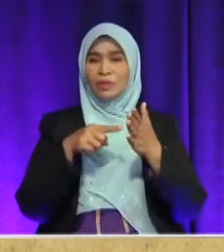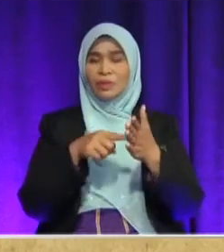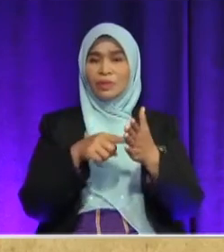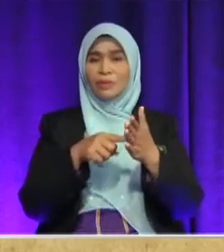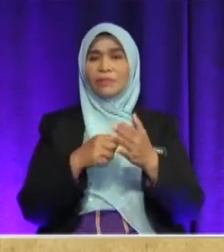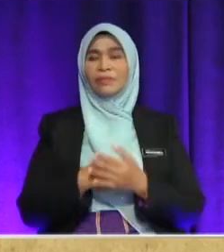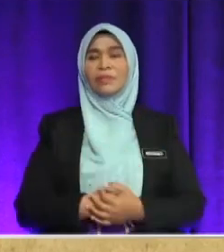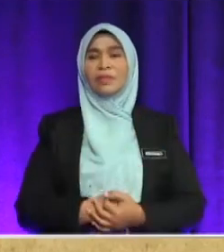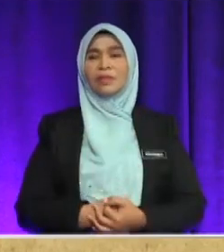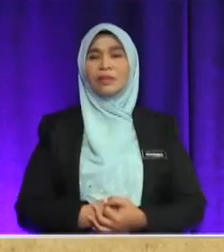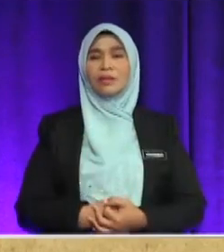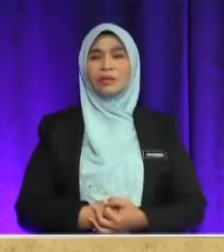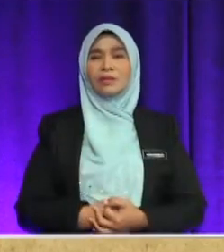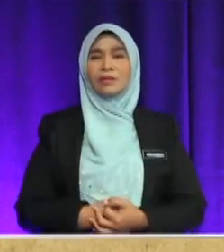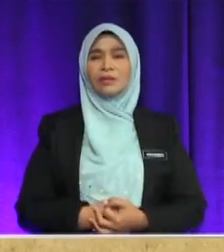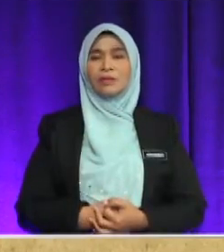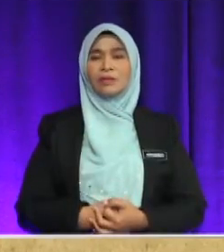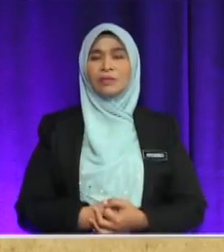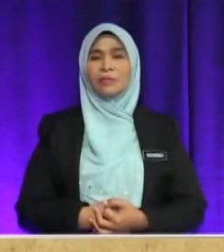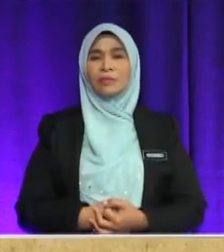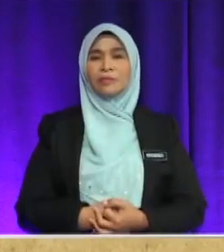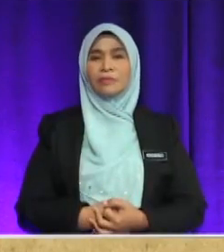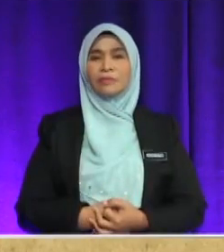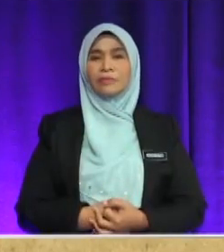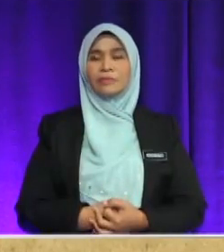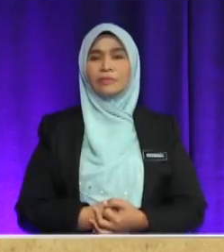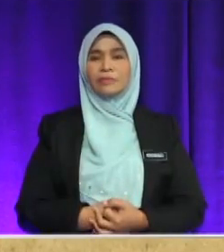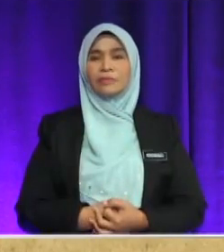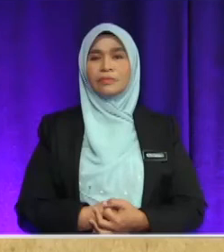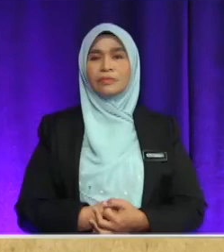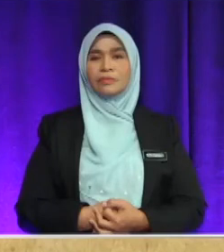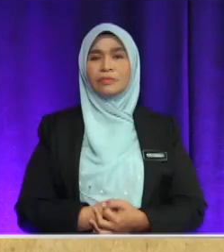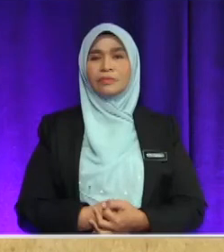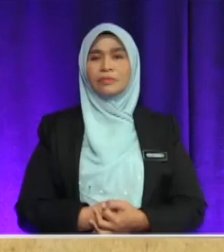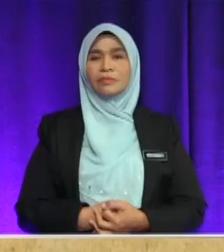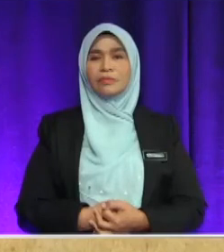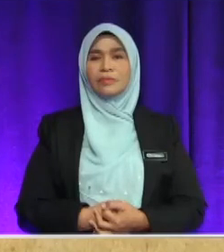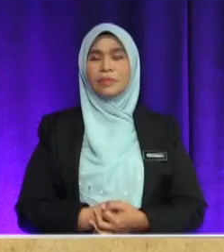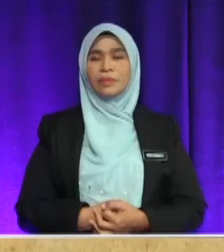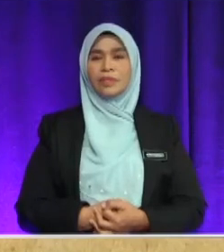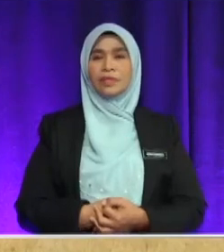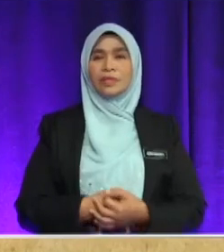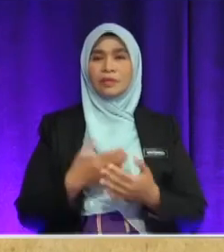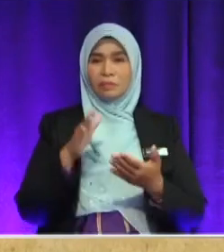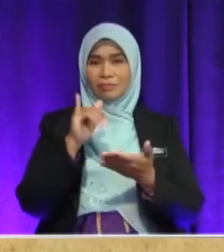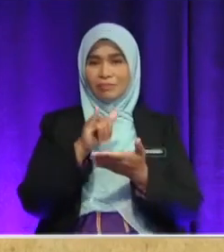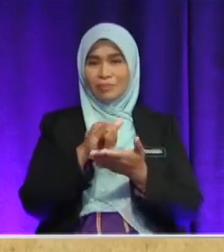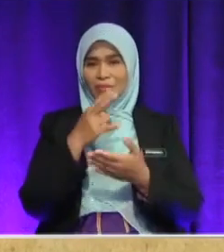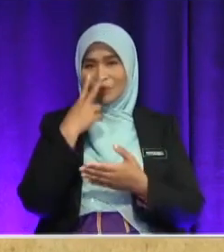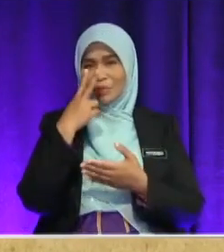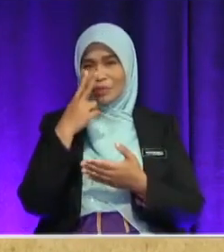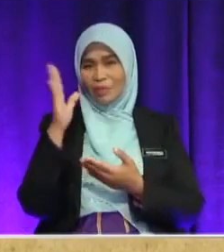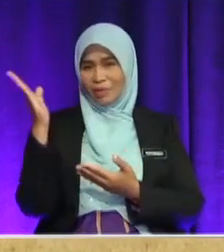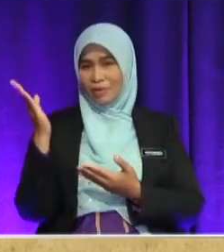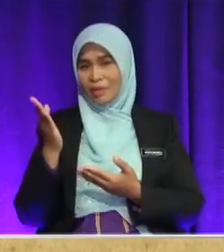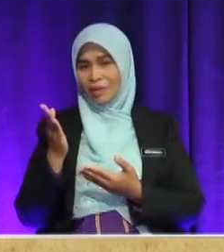sukena Ski Oke dah Rita Oke berdekatan skincentre kemudian Apa arti istirahat bagus tuh